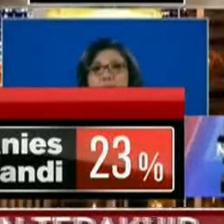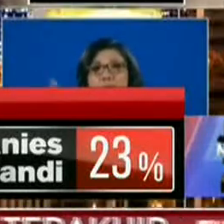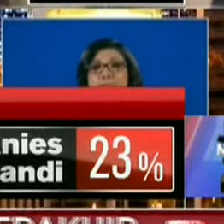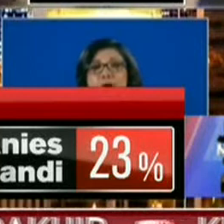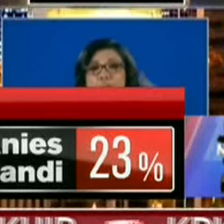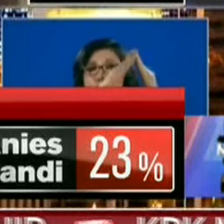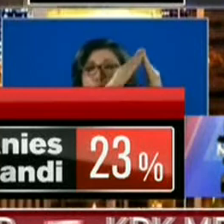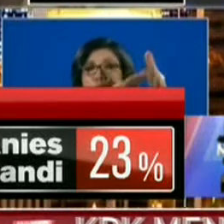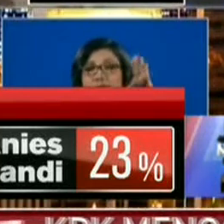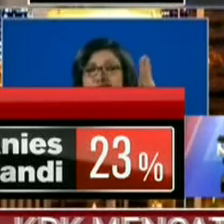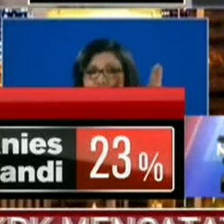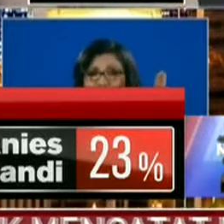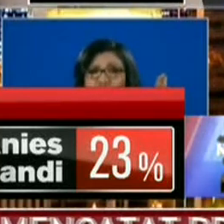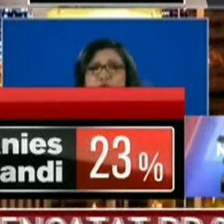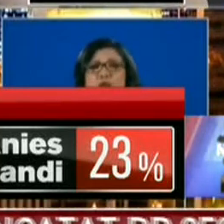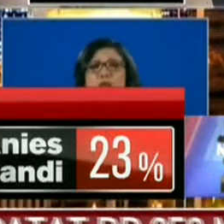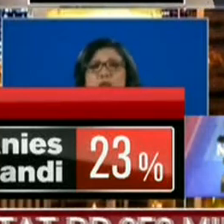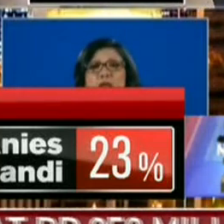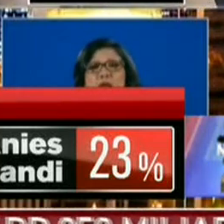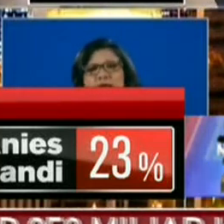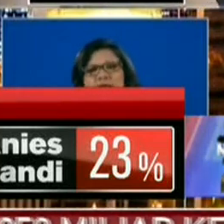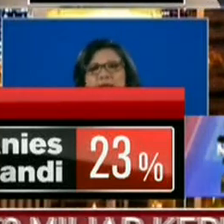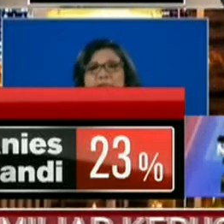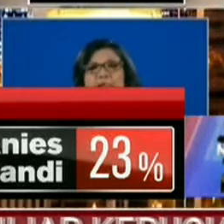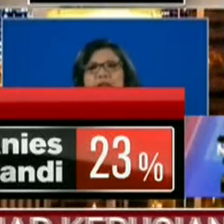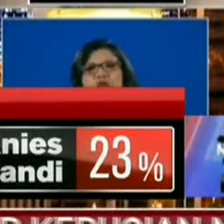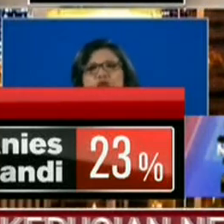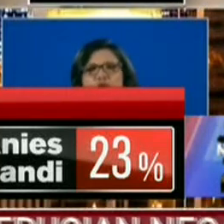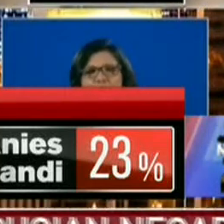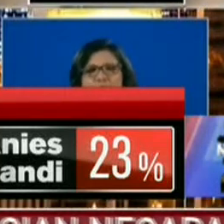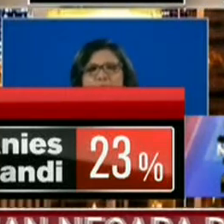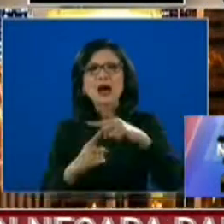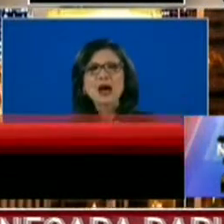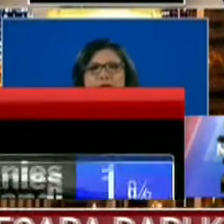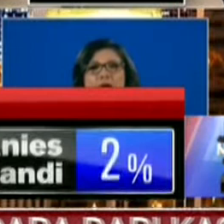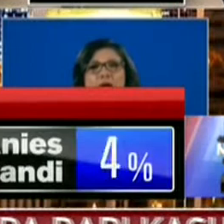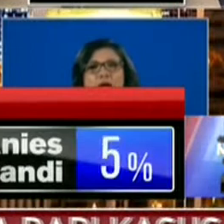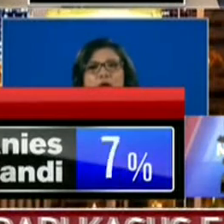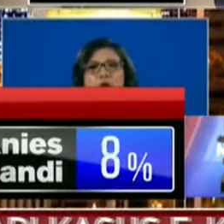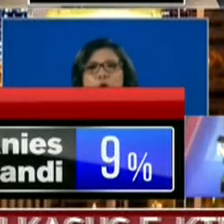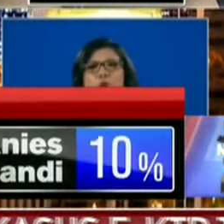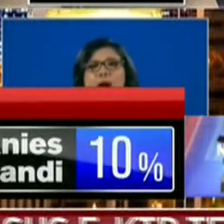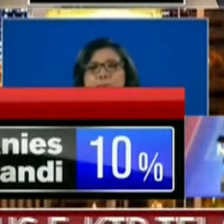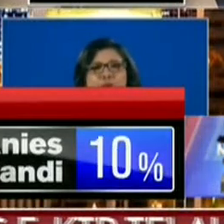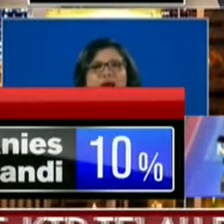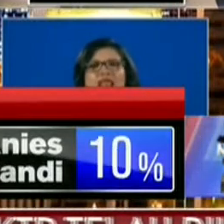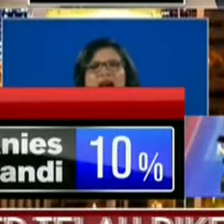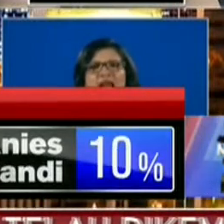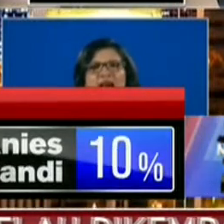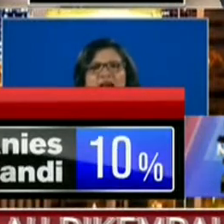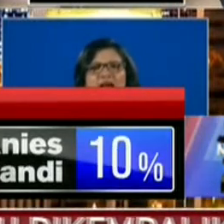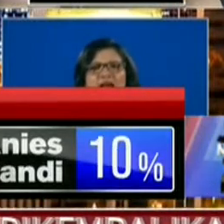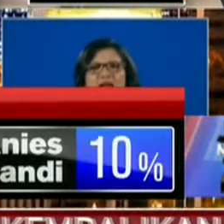ukuran 36 saja, itu kira-kira 300 juta. Kalau tanpa DP saja, tanpa bunga